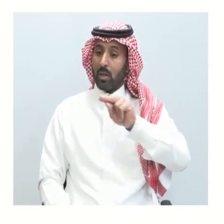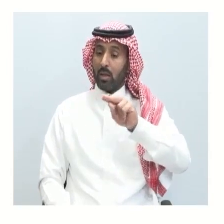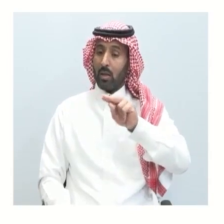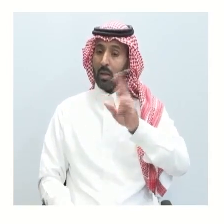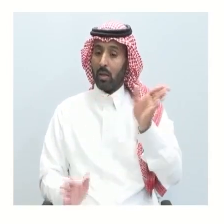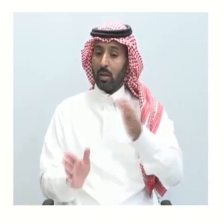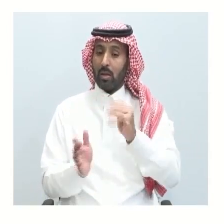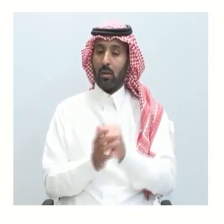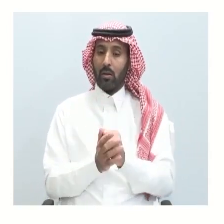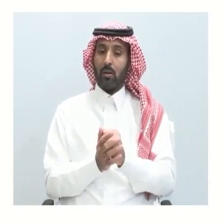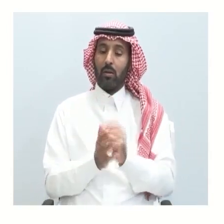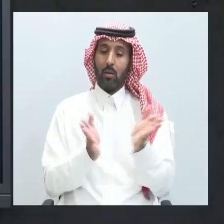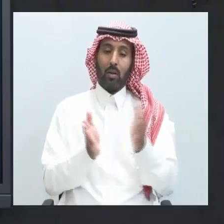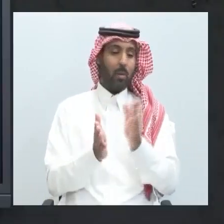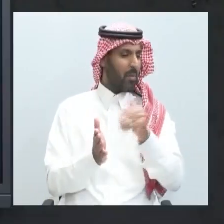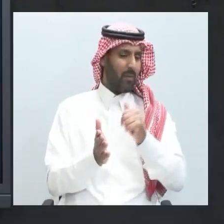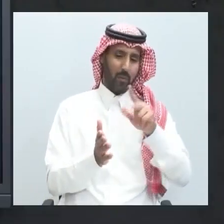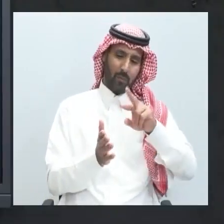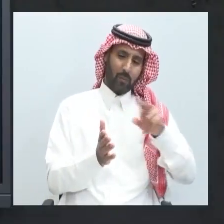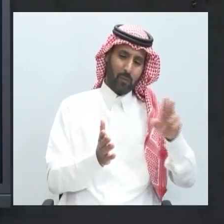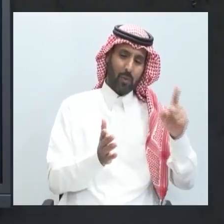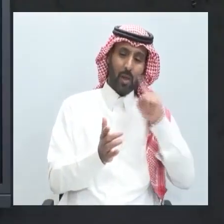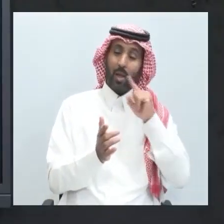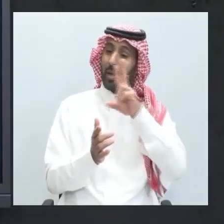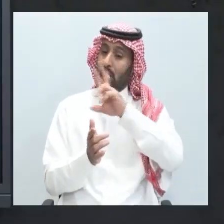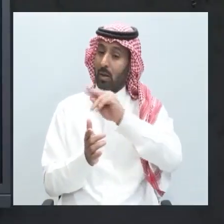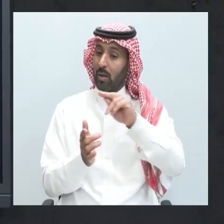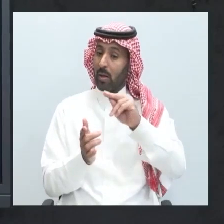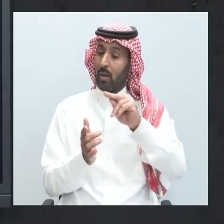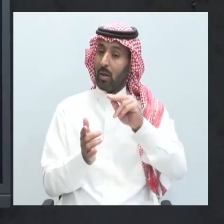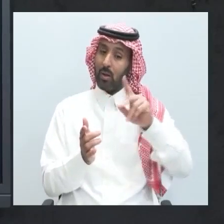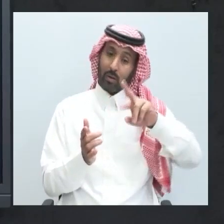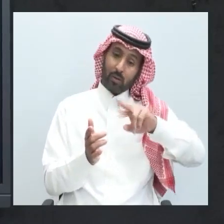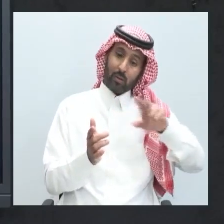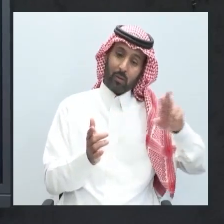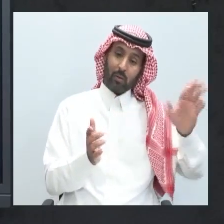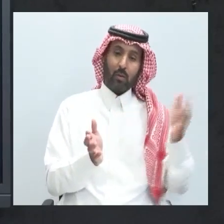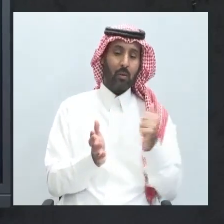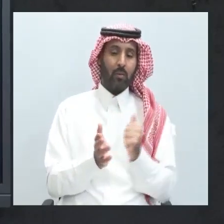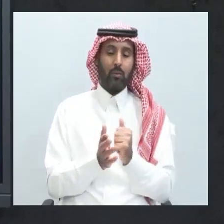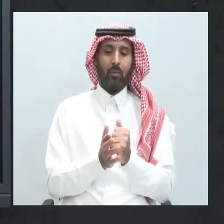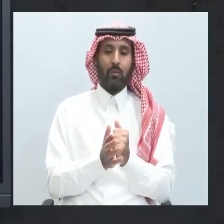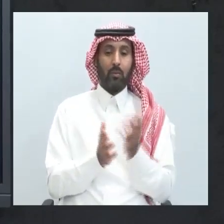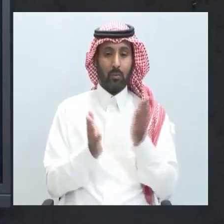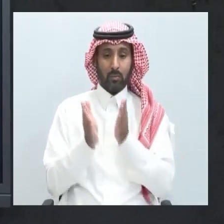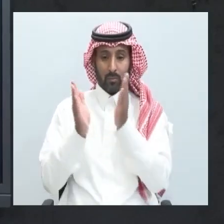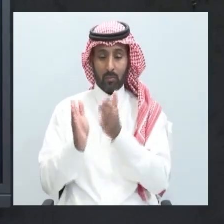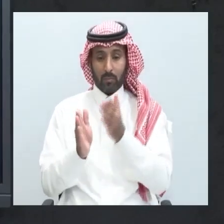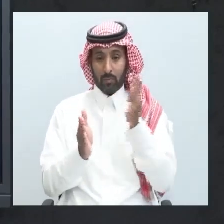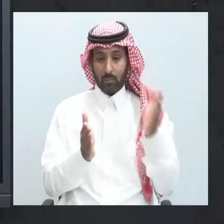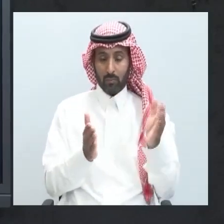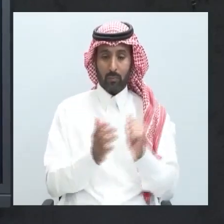تعبير الاتزان المتجانس والغير متجانس؟ ما معنى كلمة متجانس وما معنى كلمة غير متجانس؟ انظر لهذا